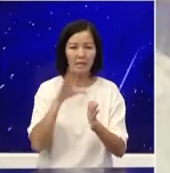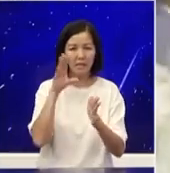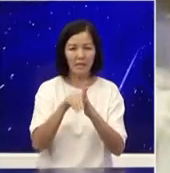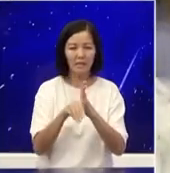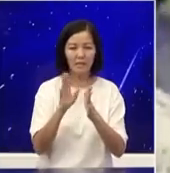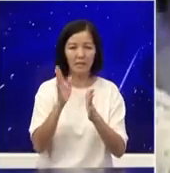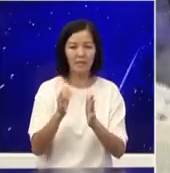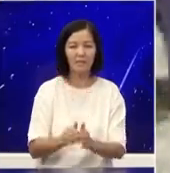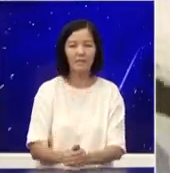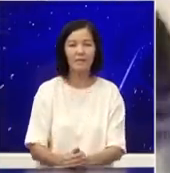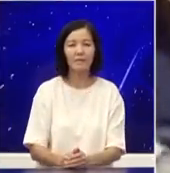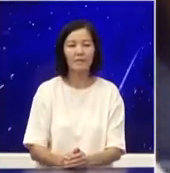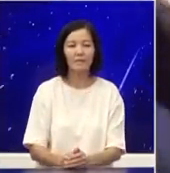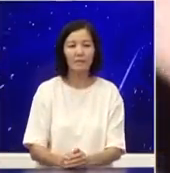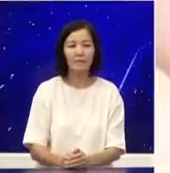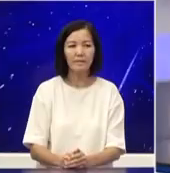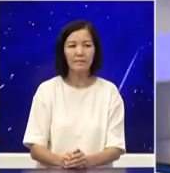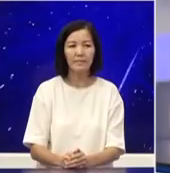вещества.